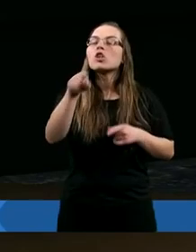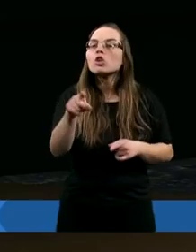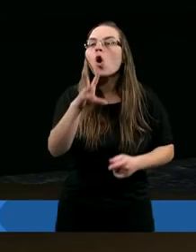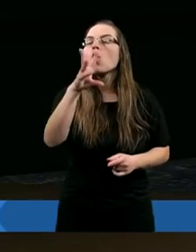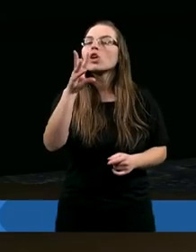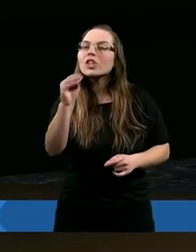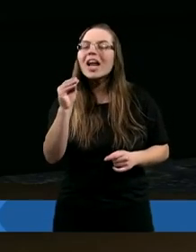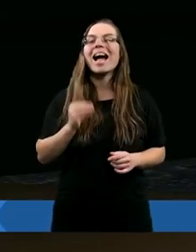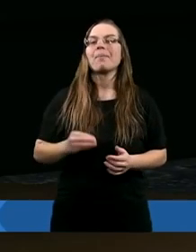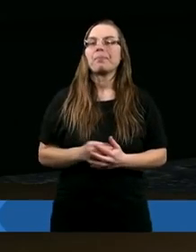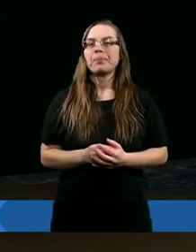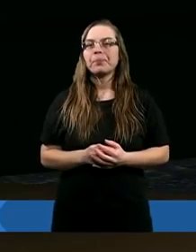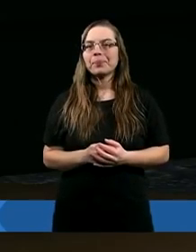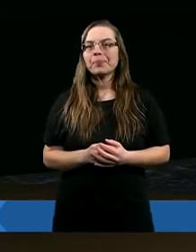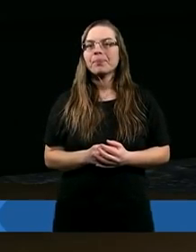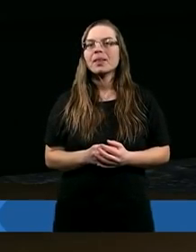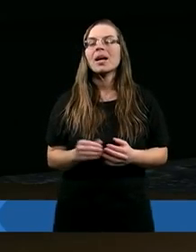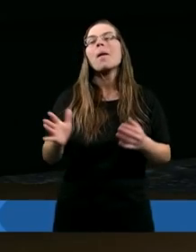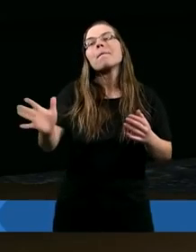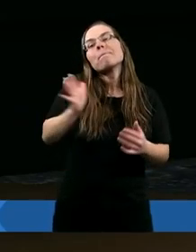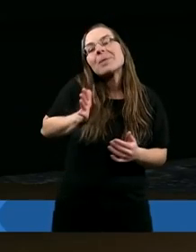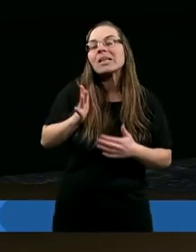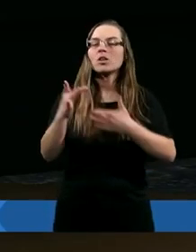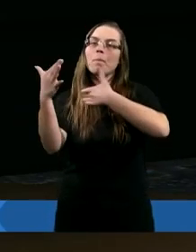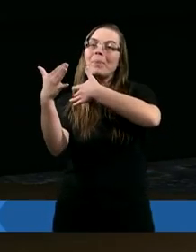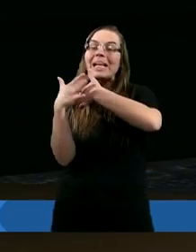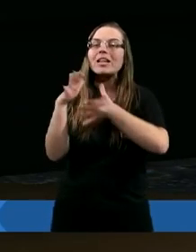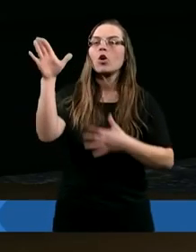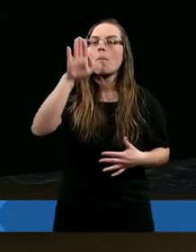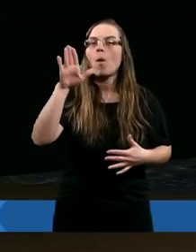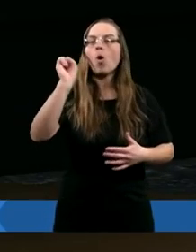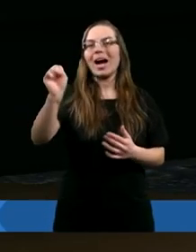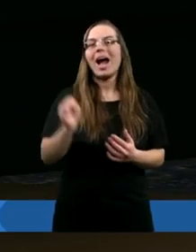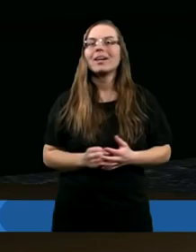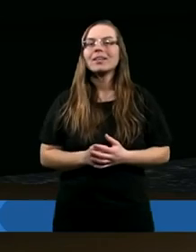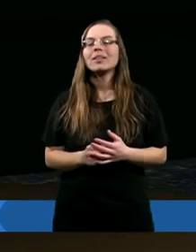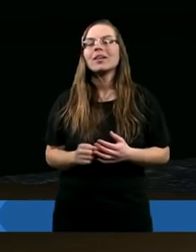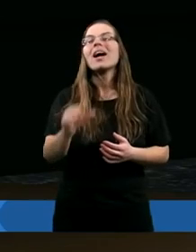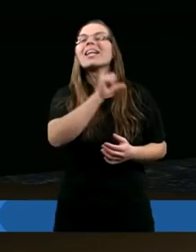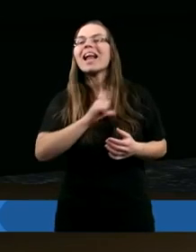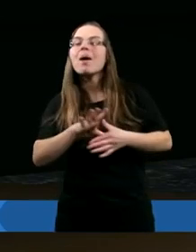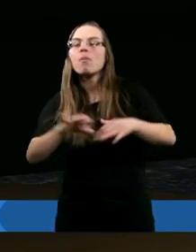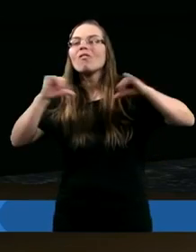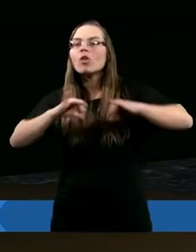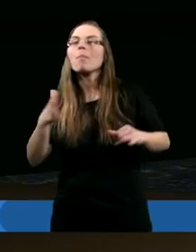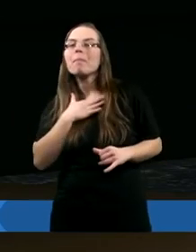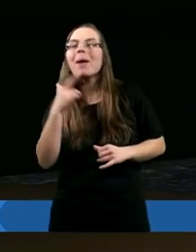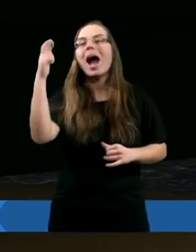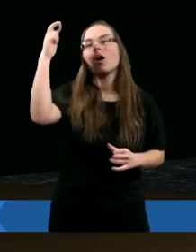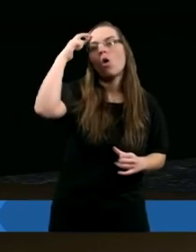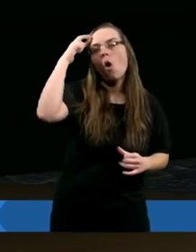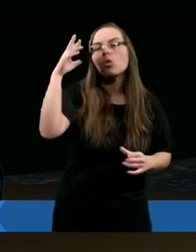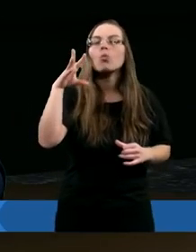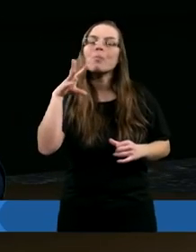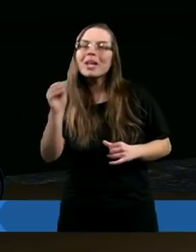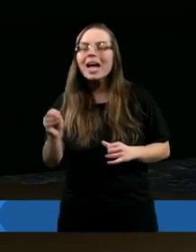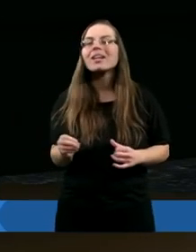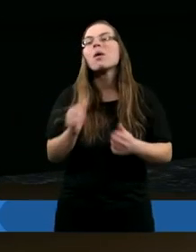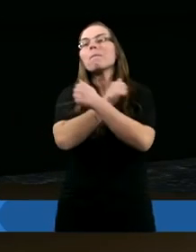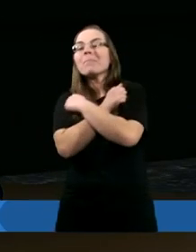bycia blisko Boga samo w sobie ma rozumienie i